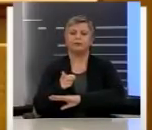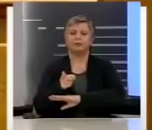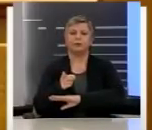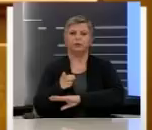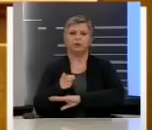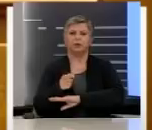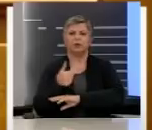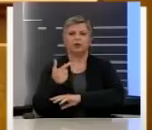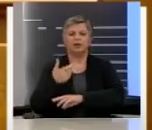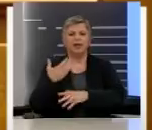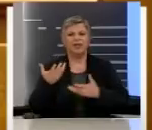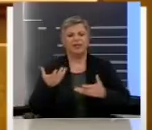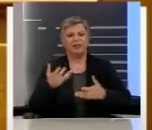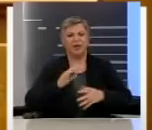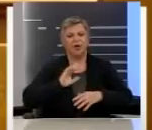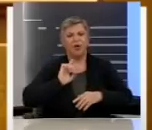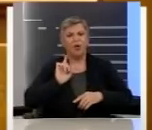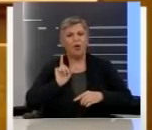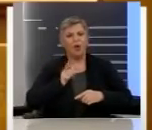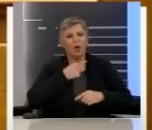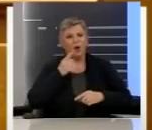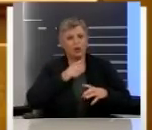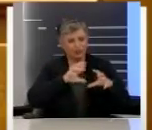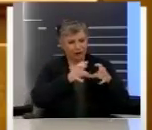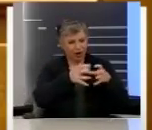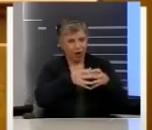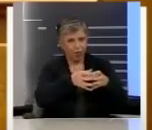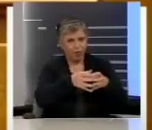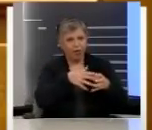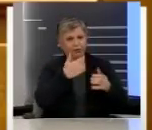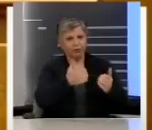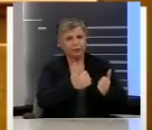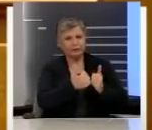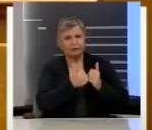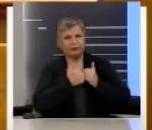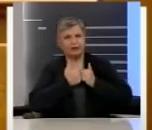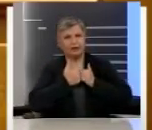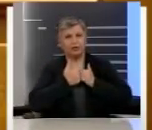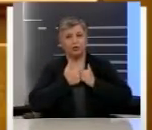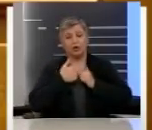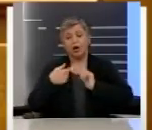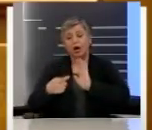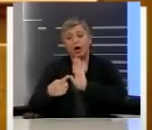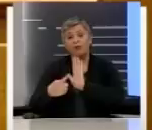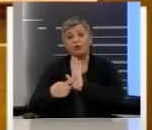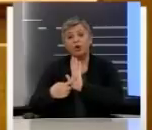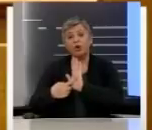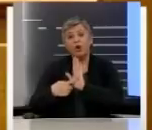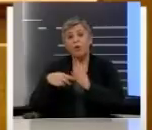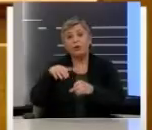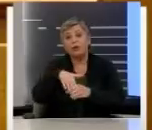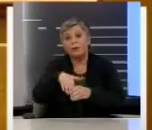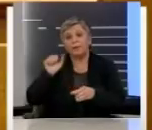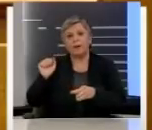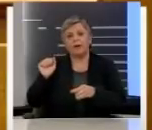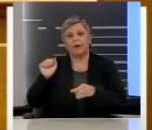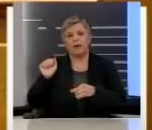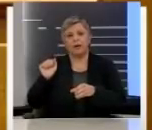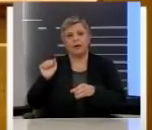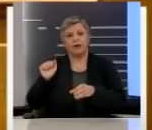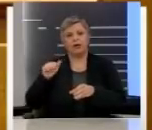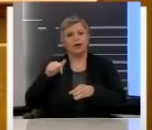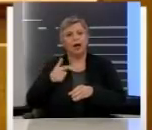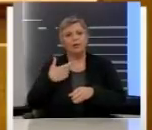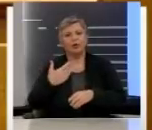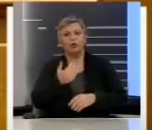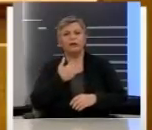όσοι μας καλούν αυτές τις μέρες να αποσύρουμε τούτο τον νόμο, μας ζητούν όχι μονάχα να μην γίνει